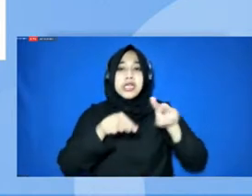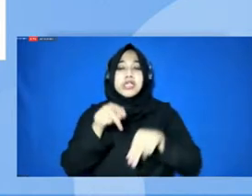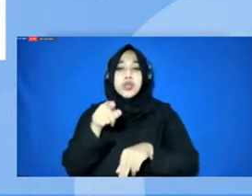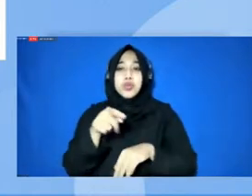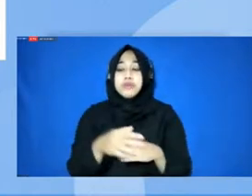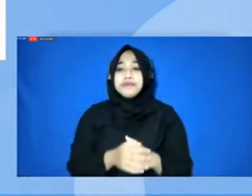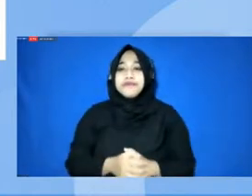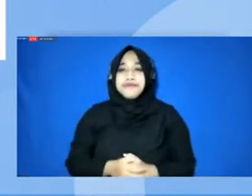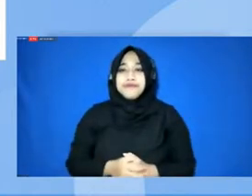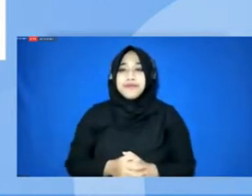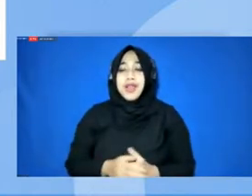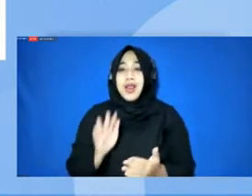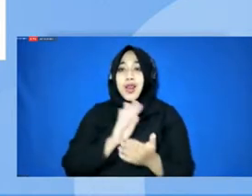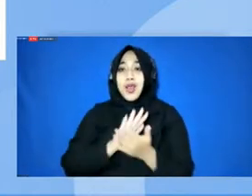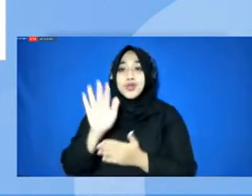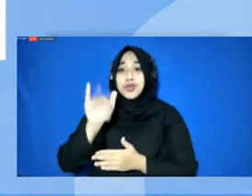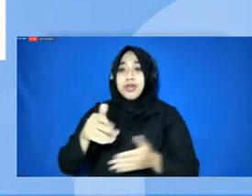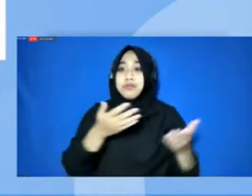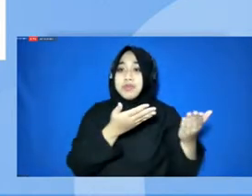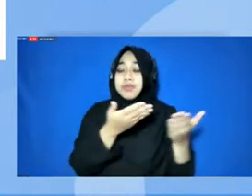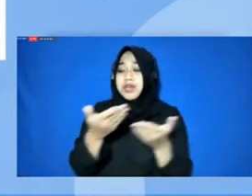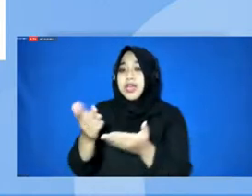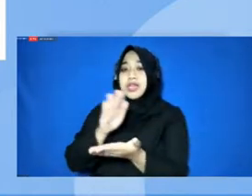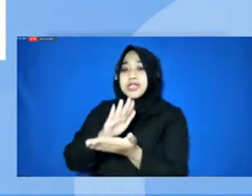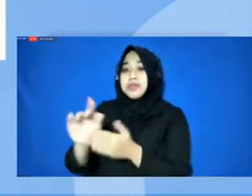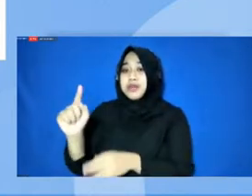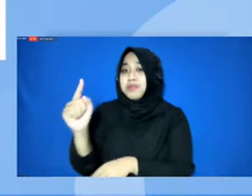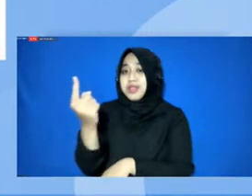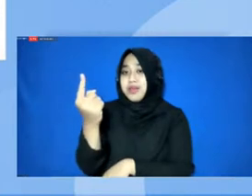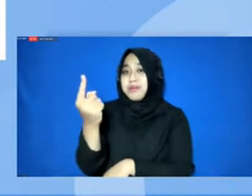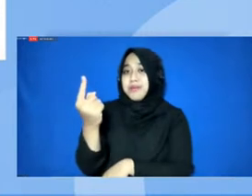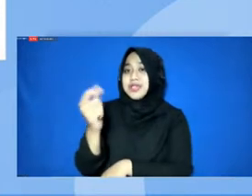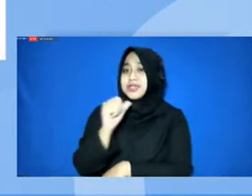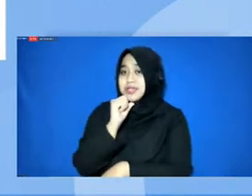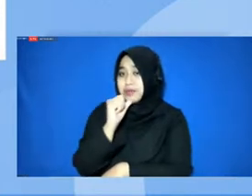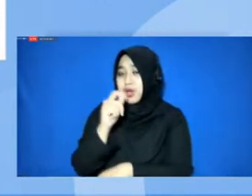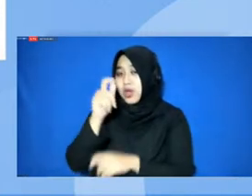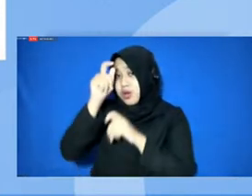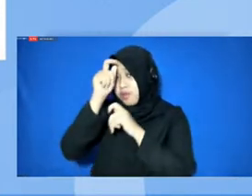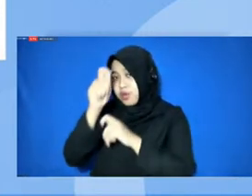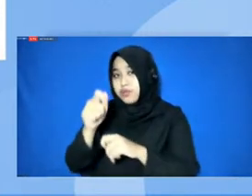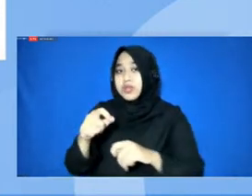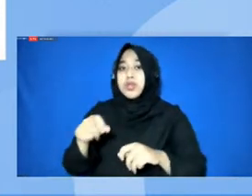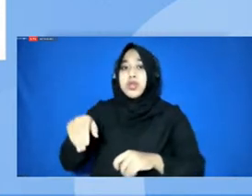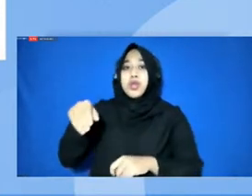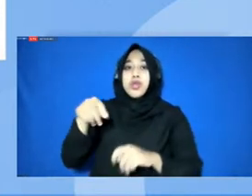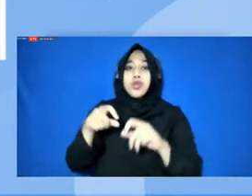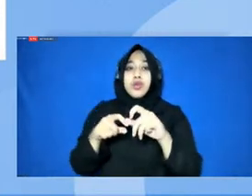akan langsung saja memberikan kesempatan yang pertama ini untuk Profesor Zulfikar.